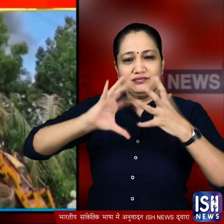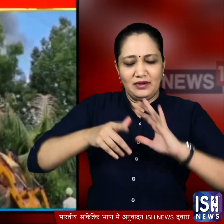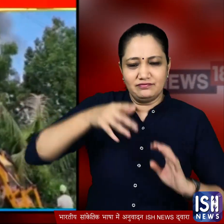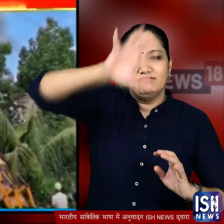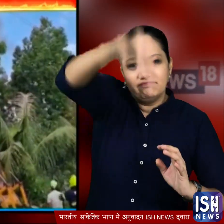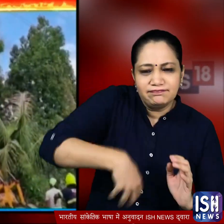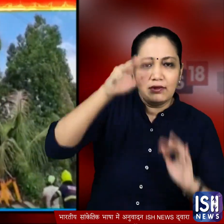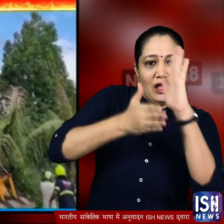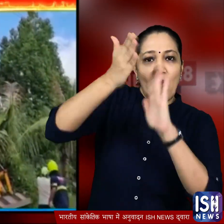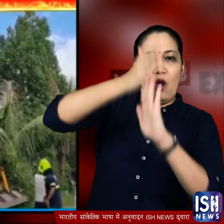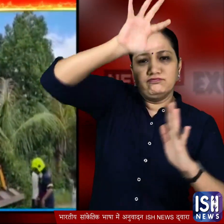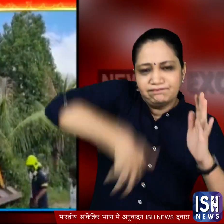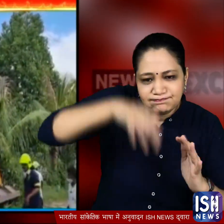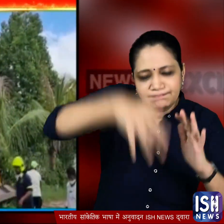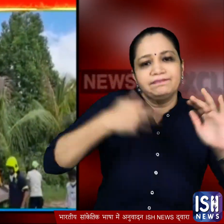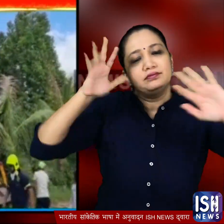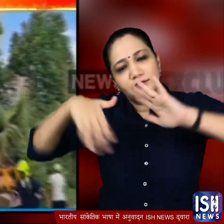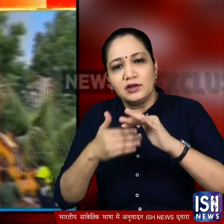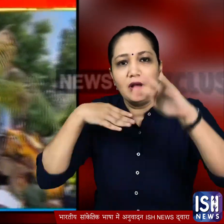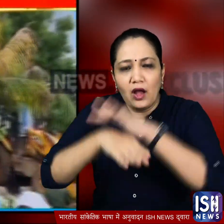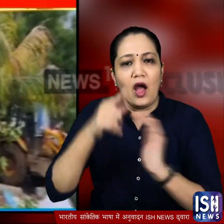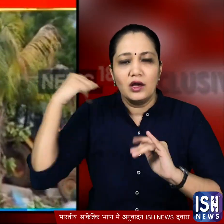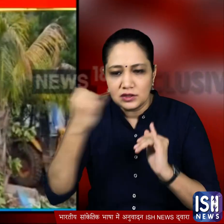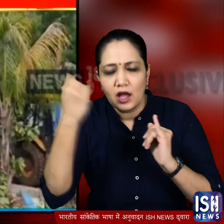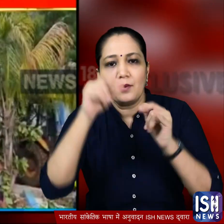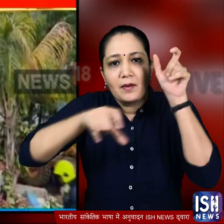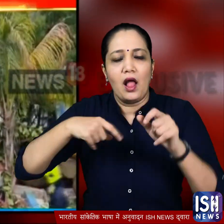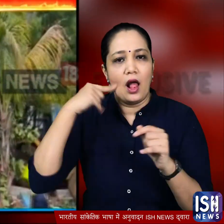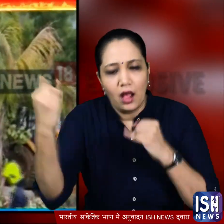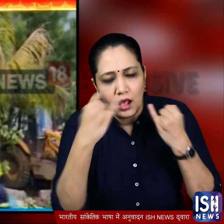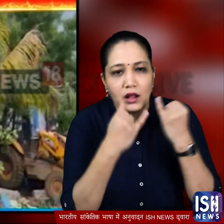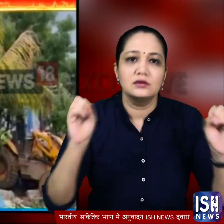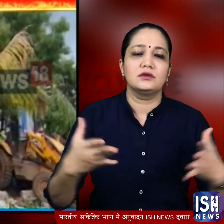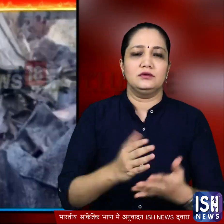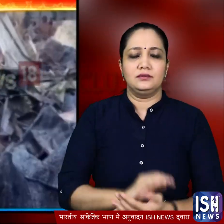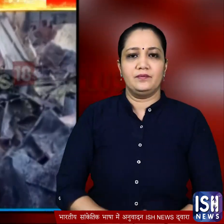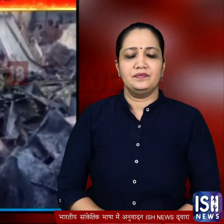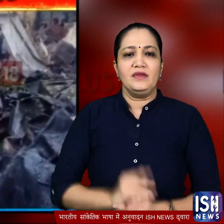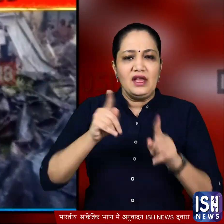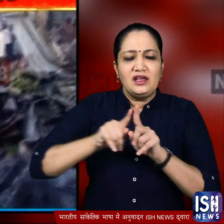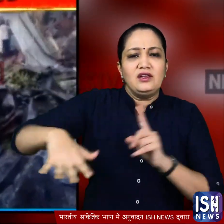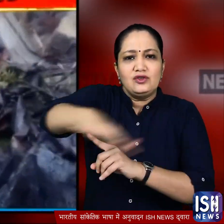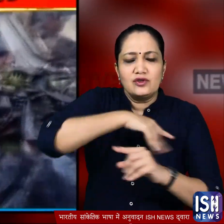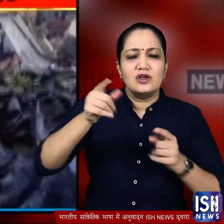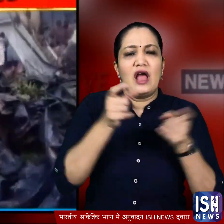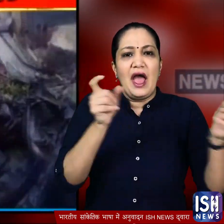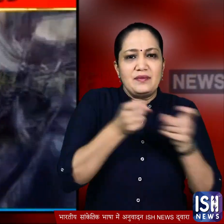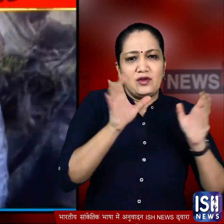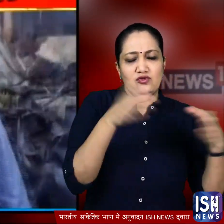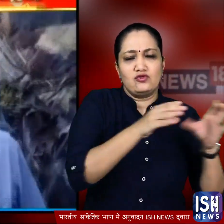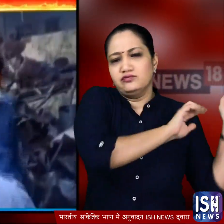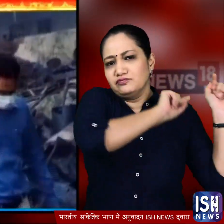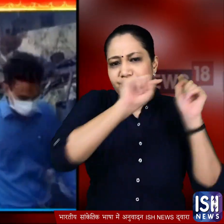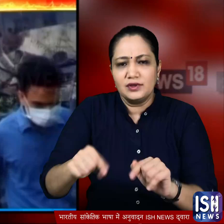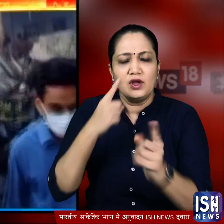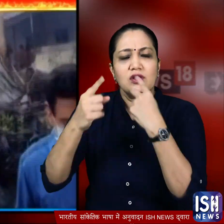मदद से फैक्ट्री की दीवार तोड़ी गई और फिर उसके जरिए लापता मजदूरों को तलाशने की कोशिश शुरू की गई। हालात देख प्रशासन की पूरी टीम